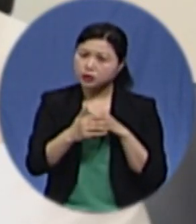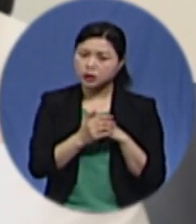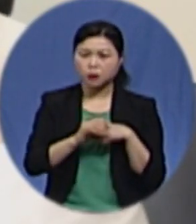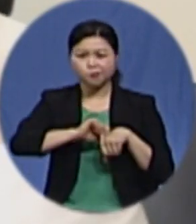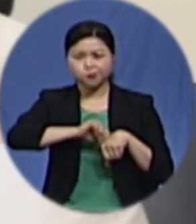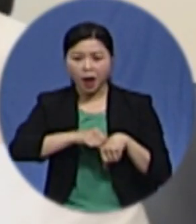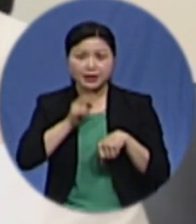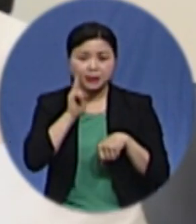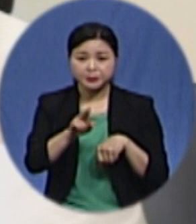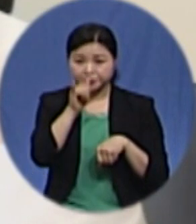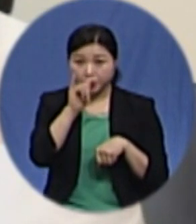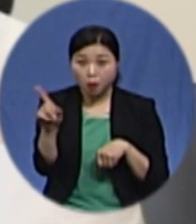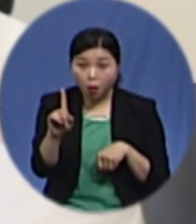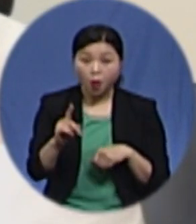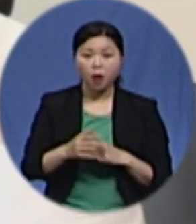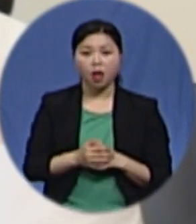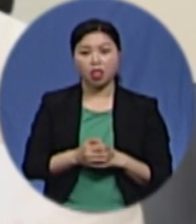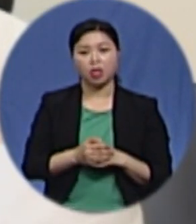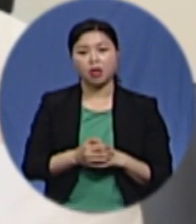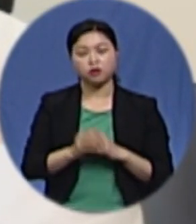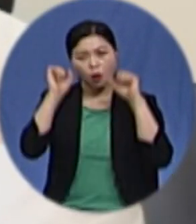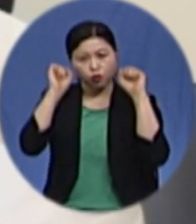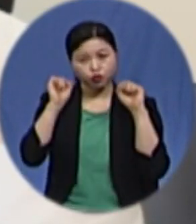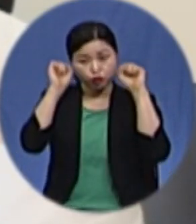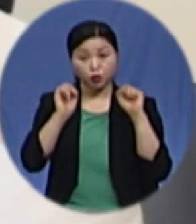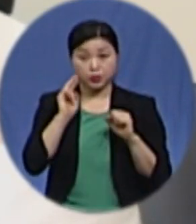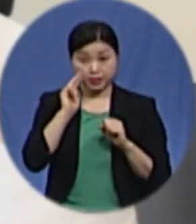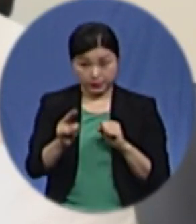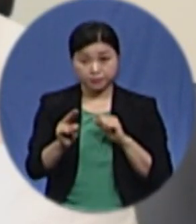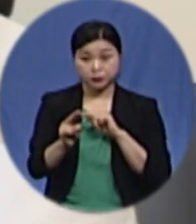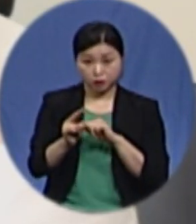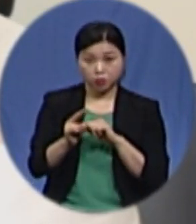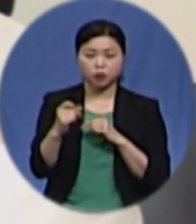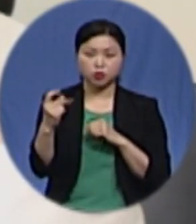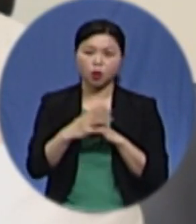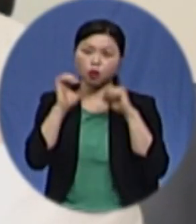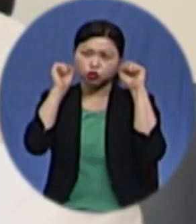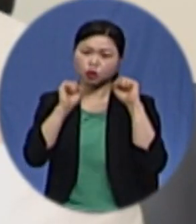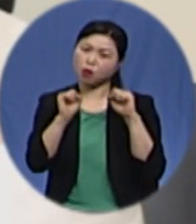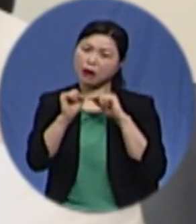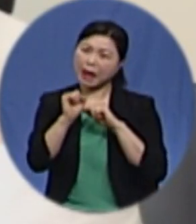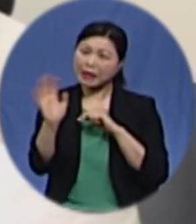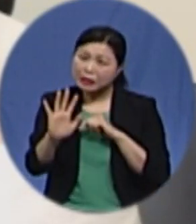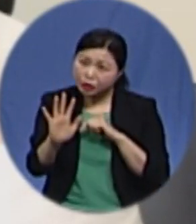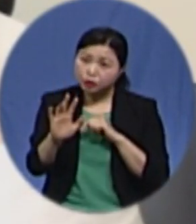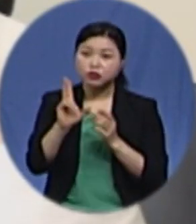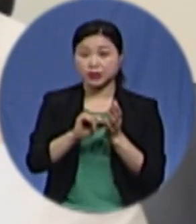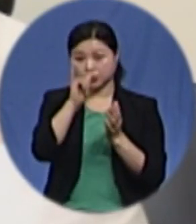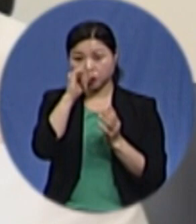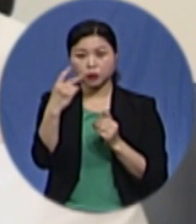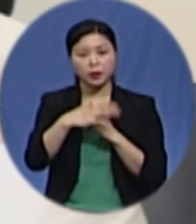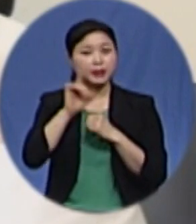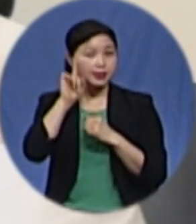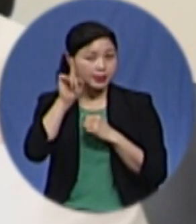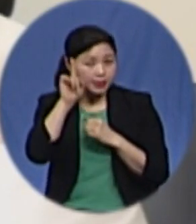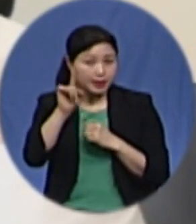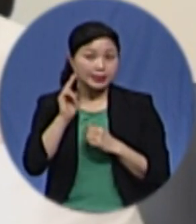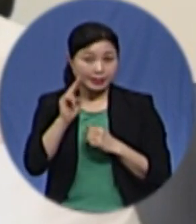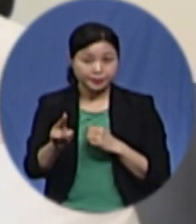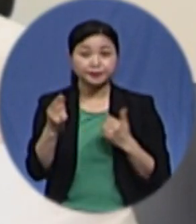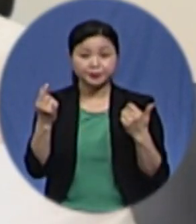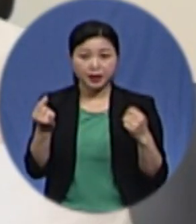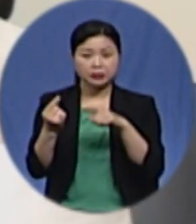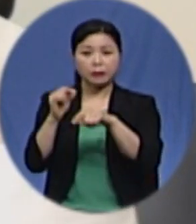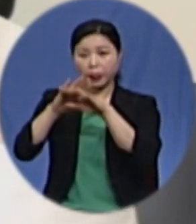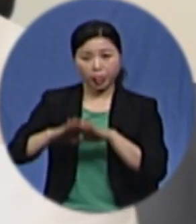무리한, 예를 들면 너무 과도한 운동도 문제가 되고 운동을 너무 안 해도 문제가 되죠. 또 스트레스가 너무 많은데